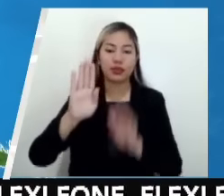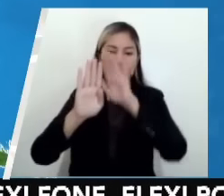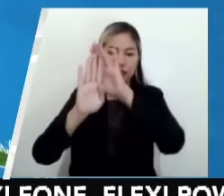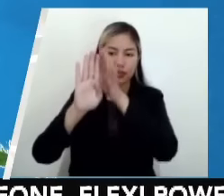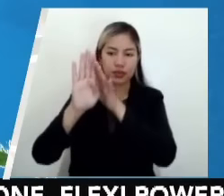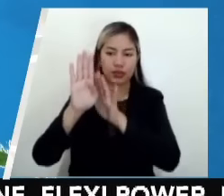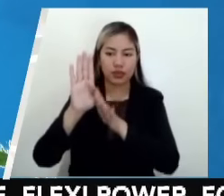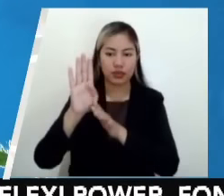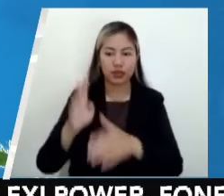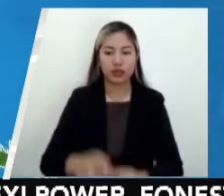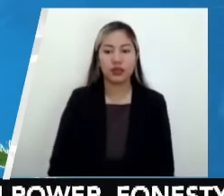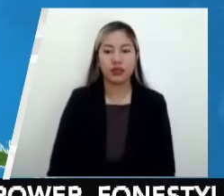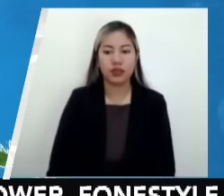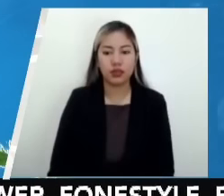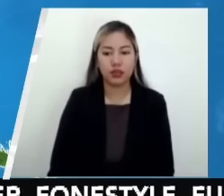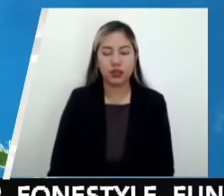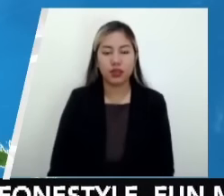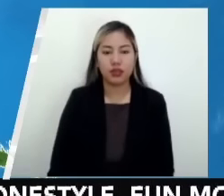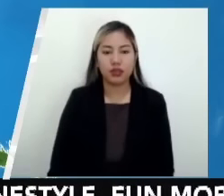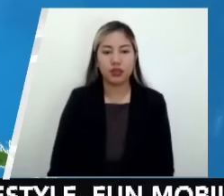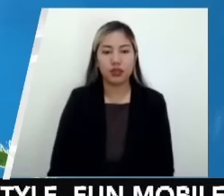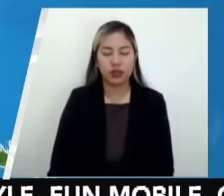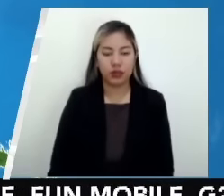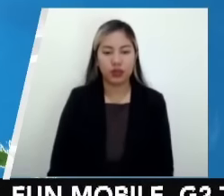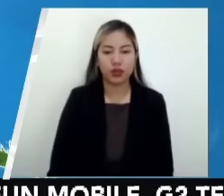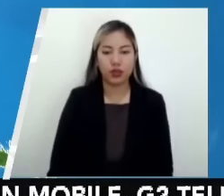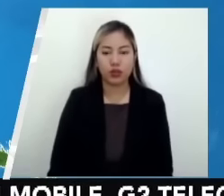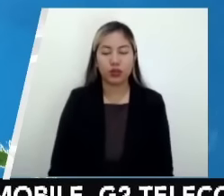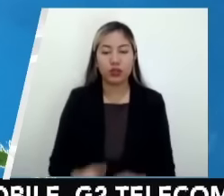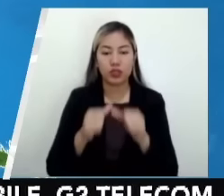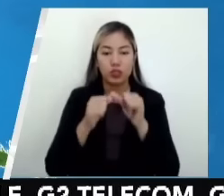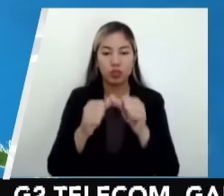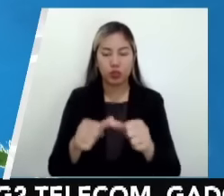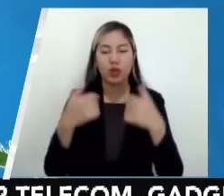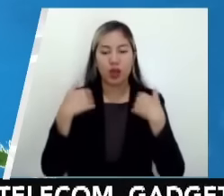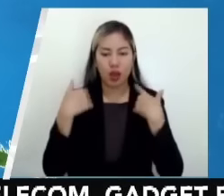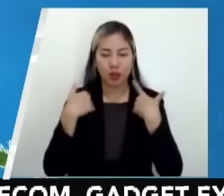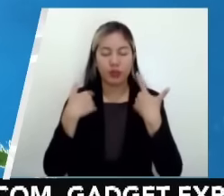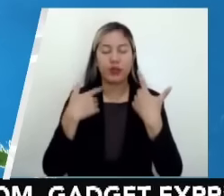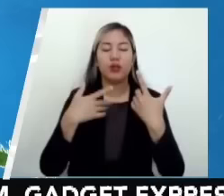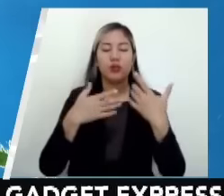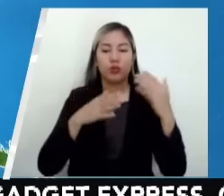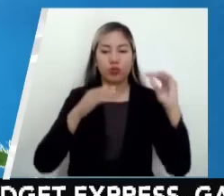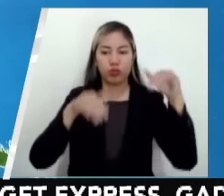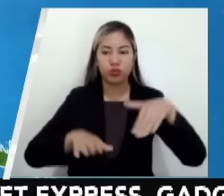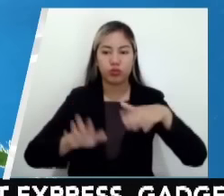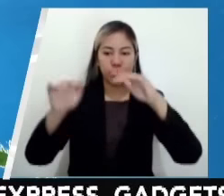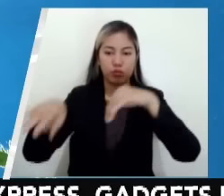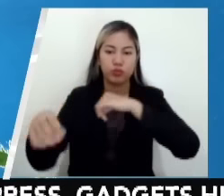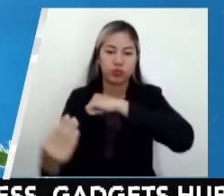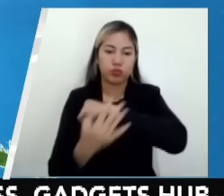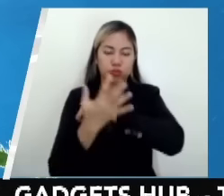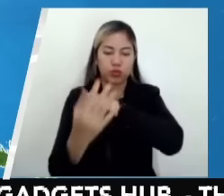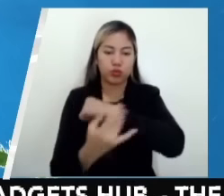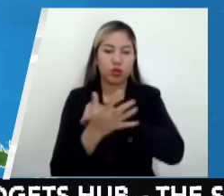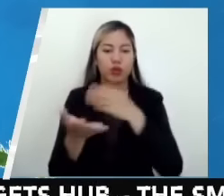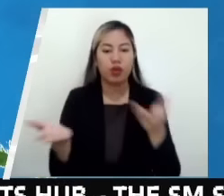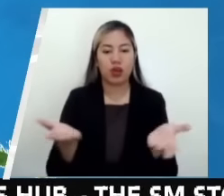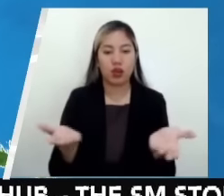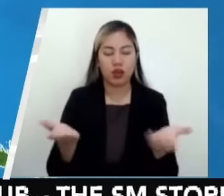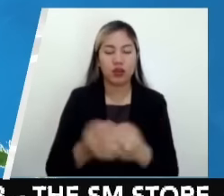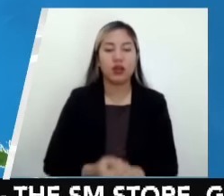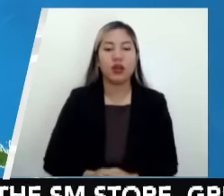Nananatili po ang banta ng storm surge o daluyong. Ayon po sa pag-asa, apektado ang ilang coastal areas ng Batanes at Cagayan.